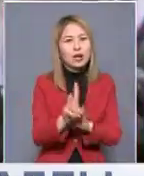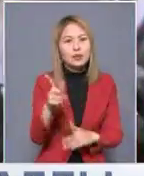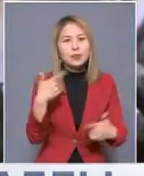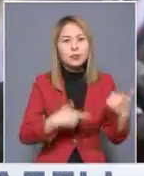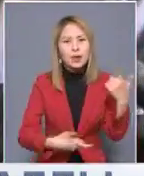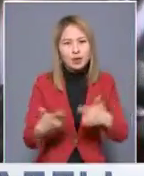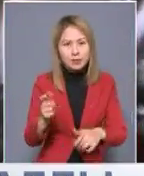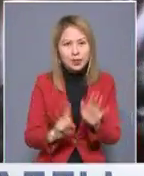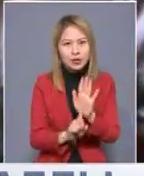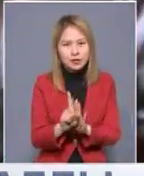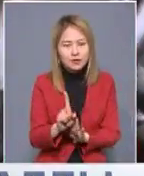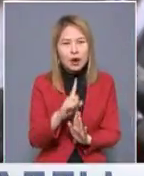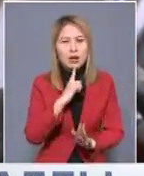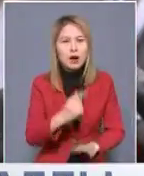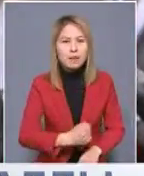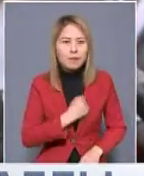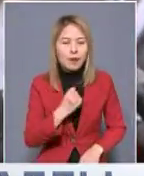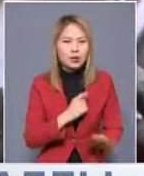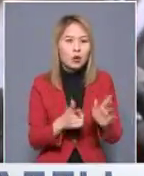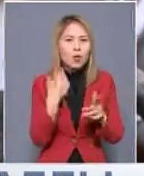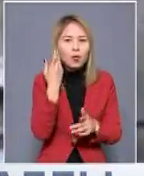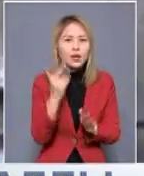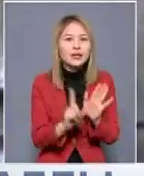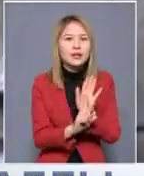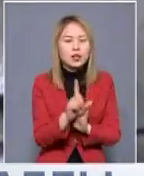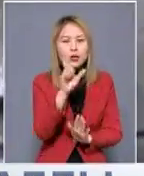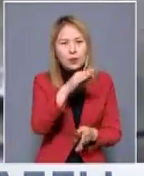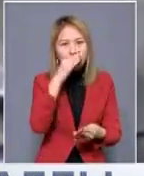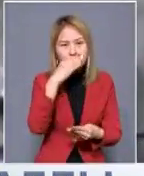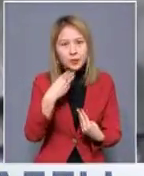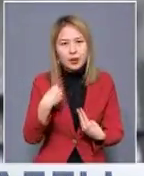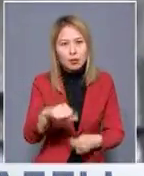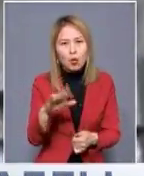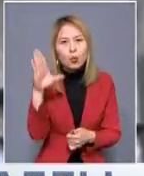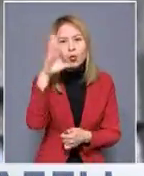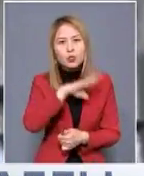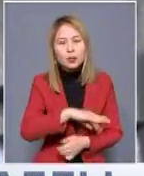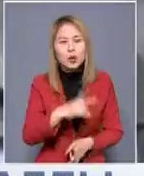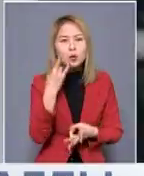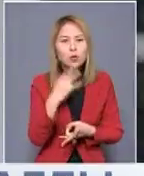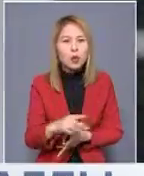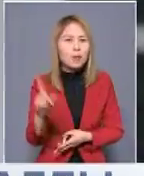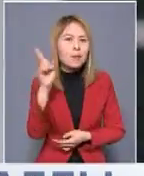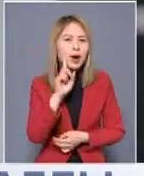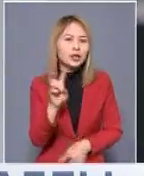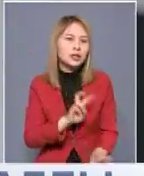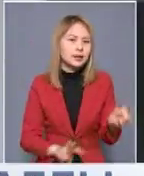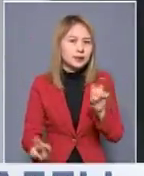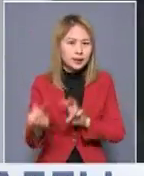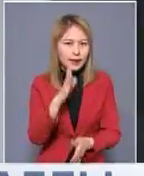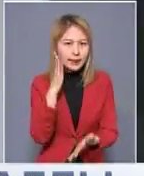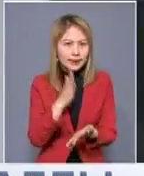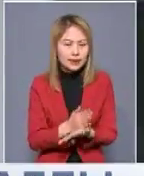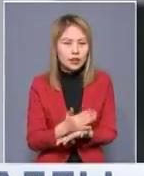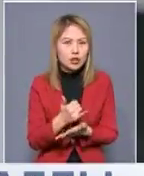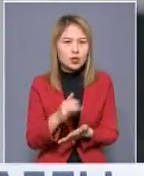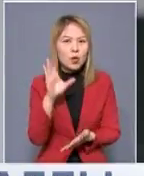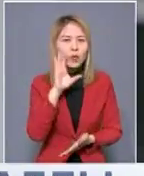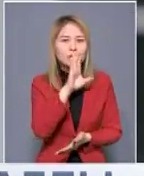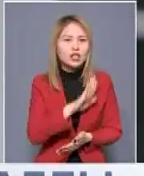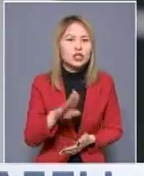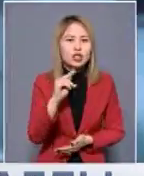ашқан. Сарбаздар қарсы оқ атқанмен содырлар ізін суытып үлгерген. Қазір олар іздестіріліп жатыр. Оқыс оқиға